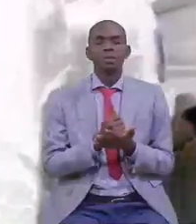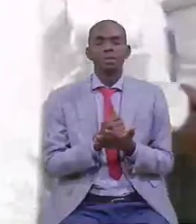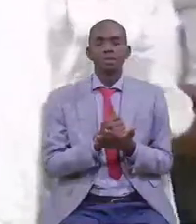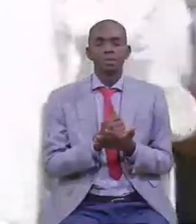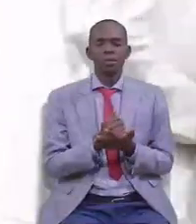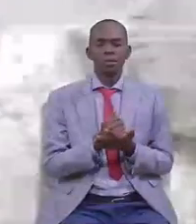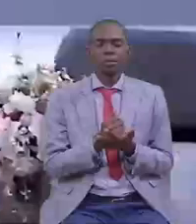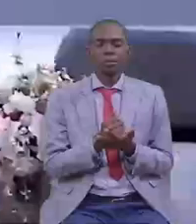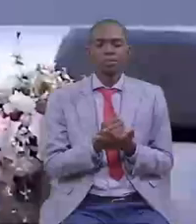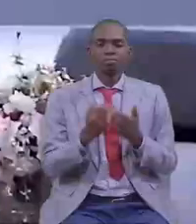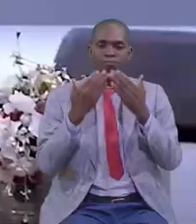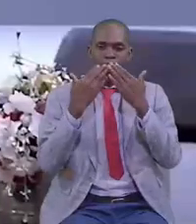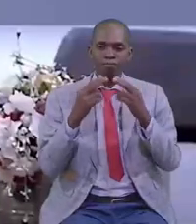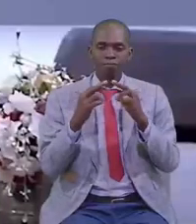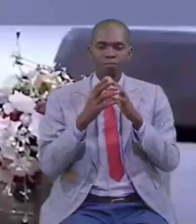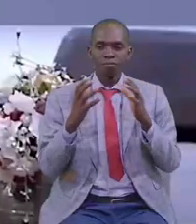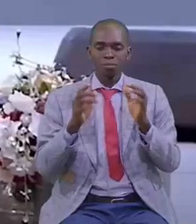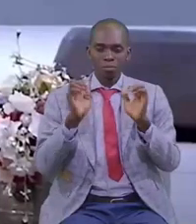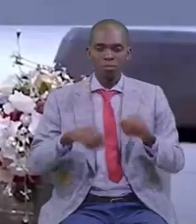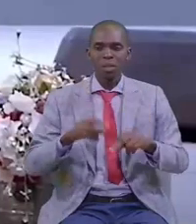Merci beaucoup pour vous asseoir.